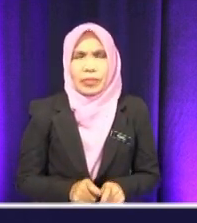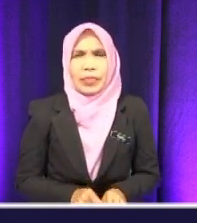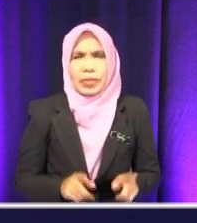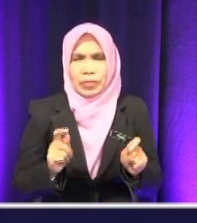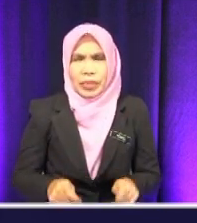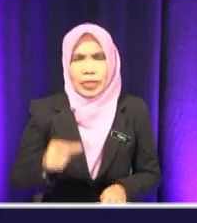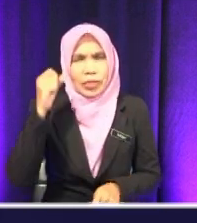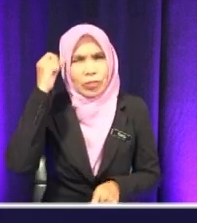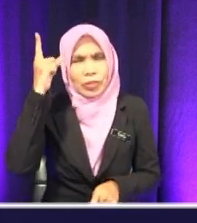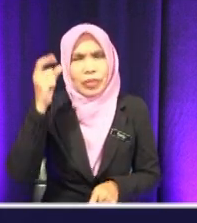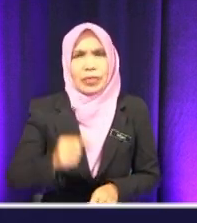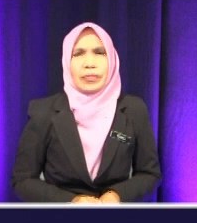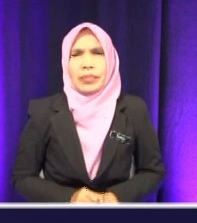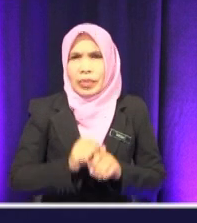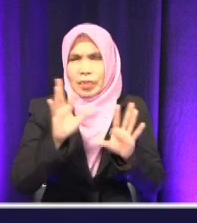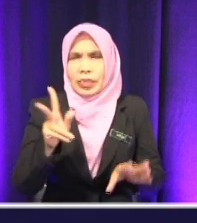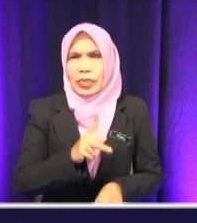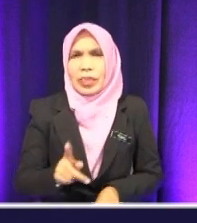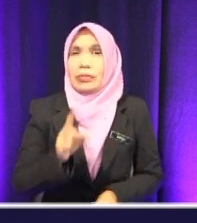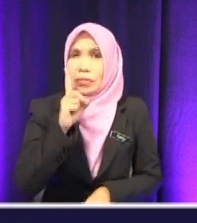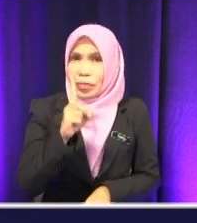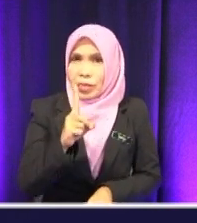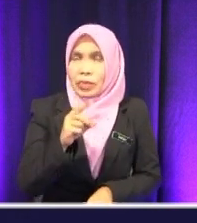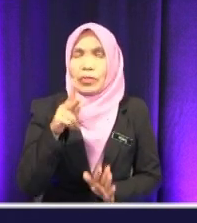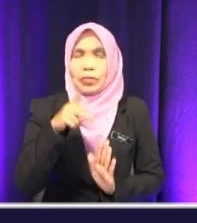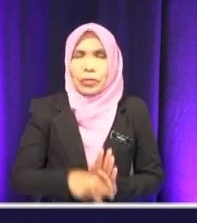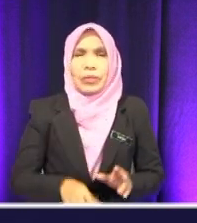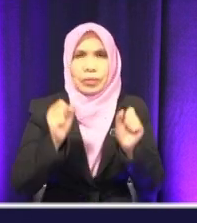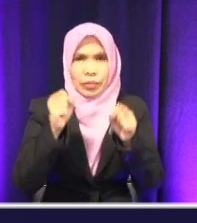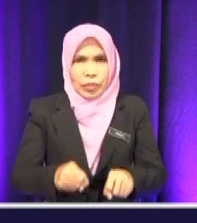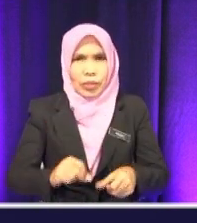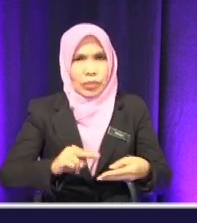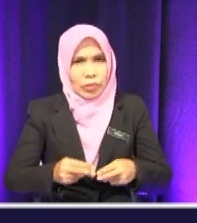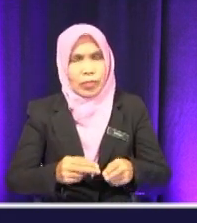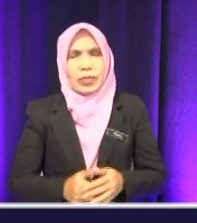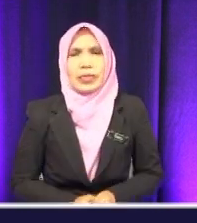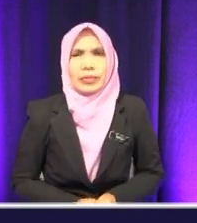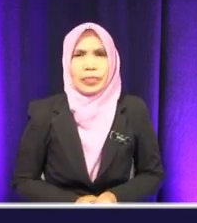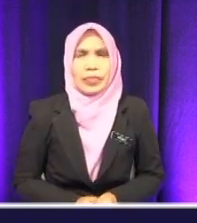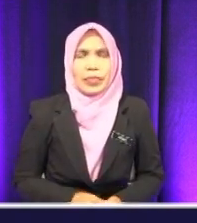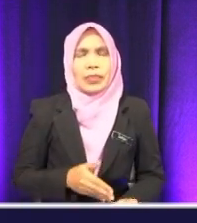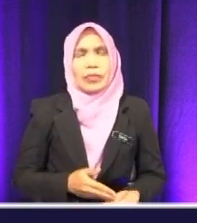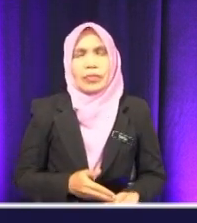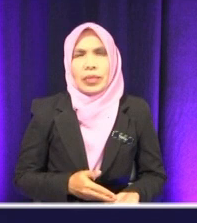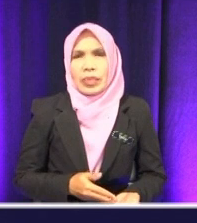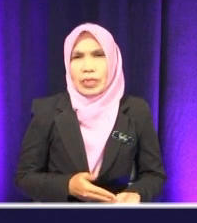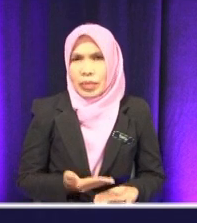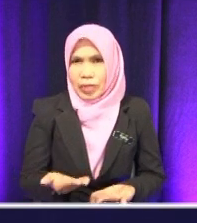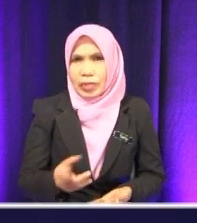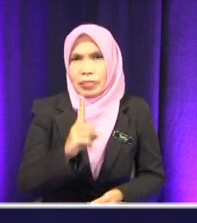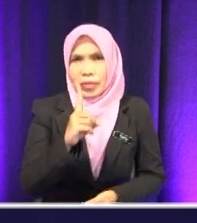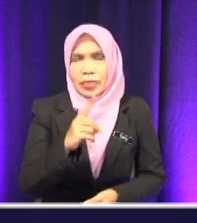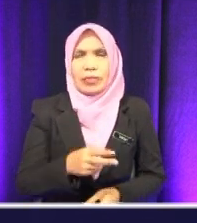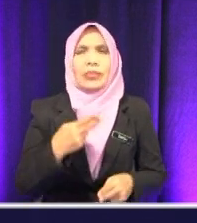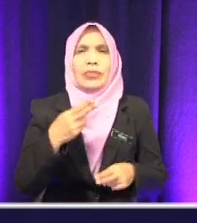kena paham soalnya tekan satu pembeli upah maksudnya dia nak satu pembeli ubah jadi bagilah satu dan nama